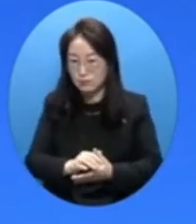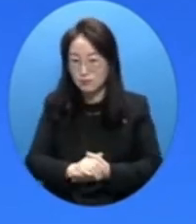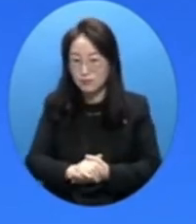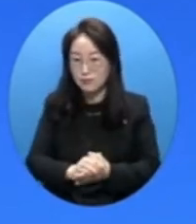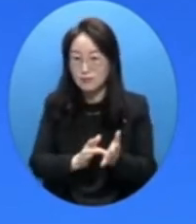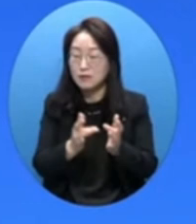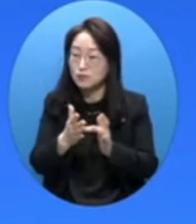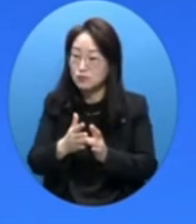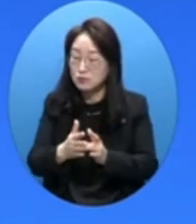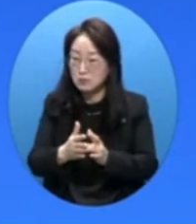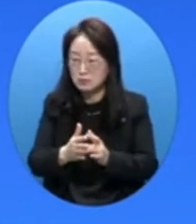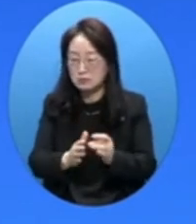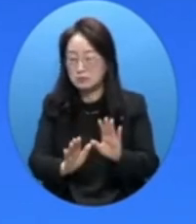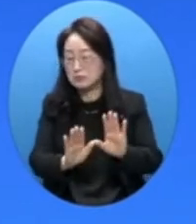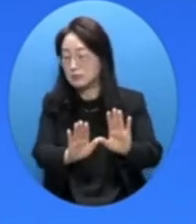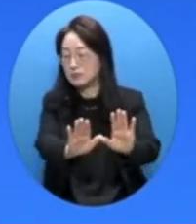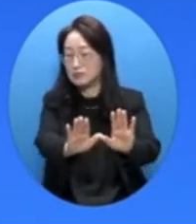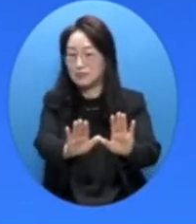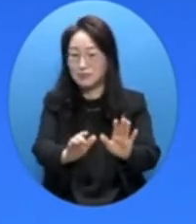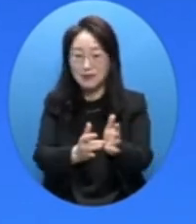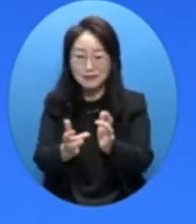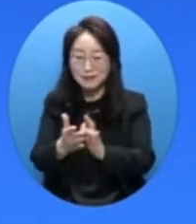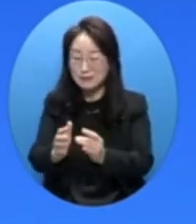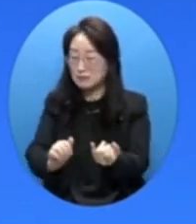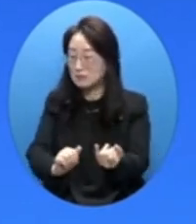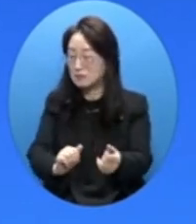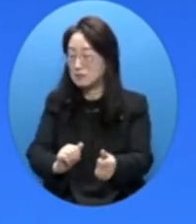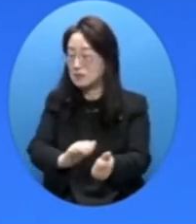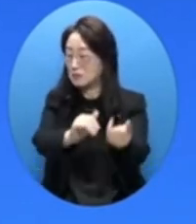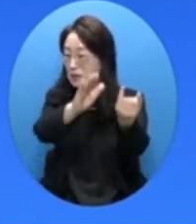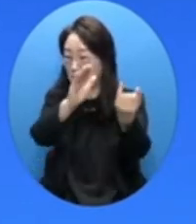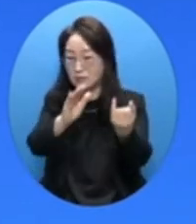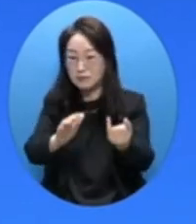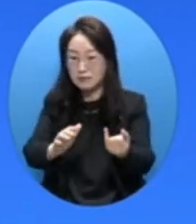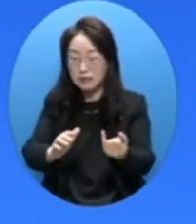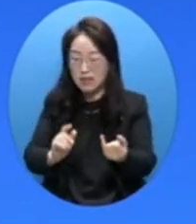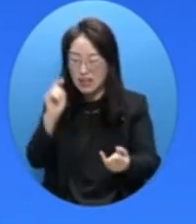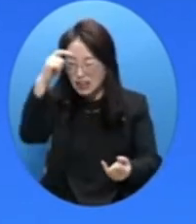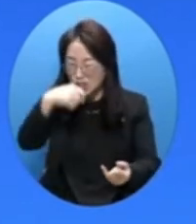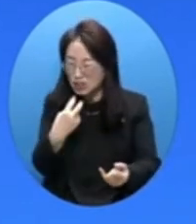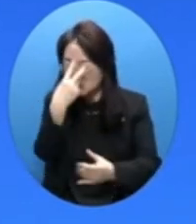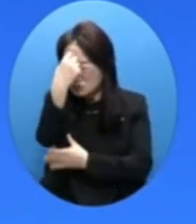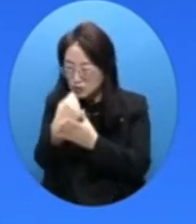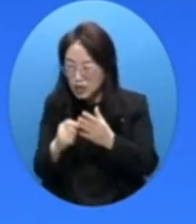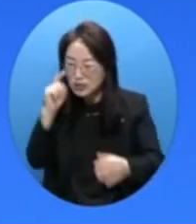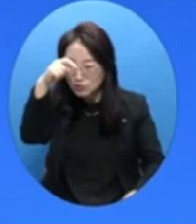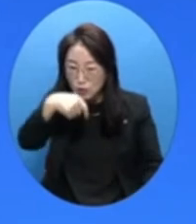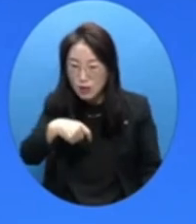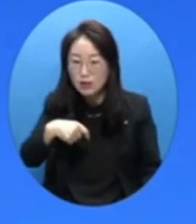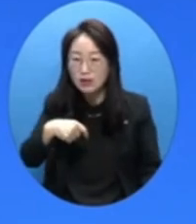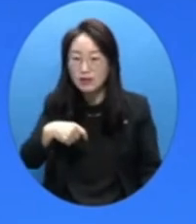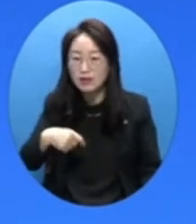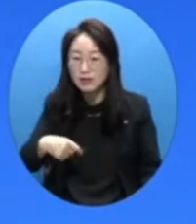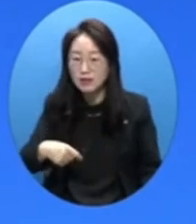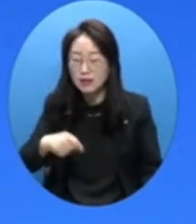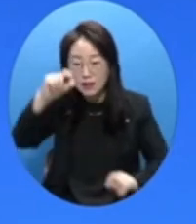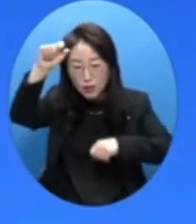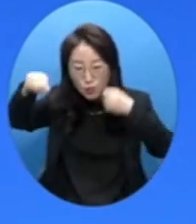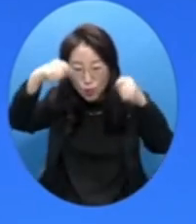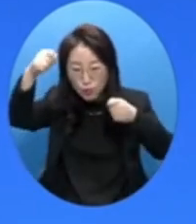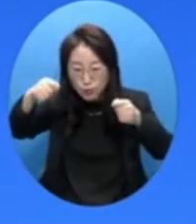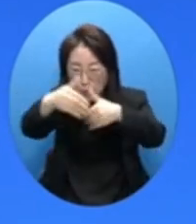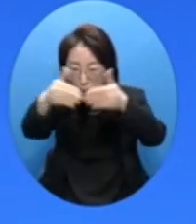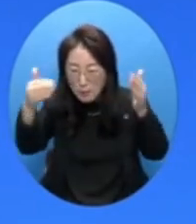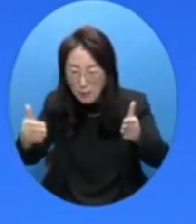예수님 맞이하지 아니하고 예수님을 내 몰아서 결국은 더럽고 냄새나고 추한 마음가짐 속에